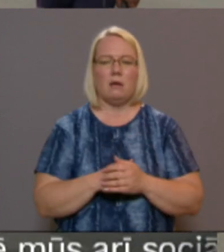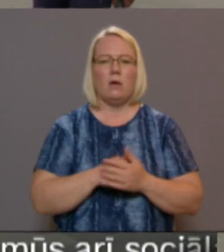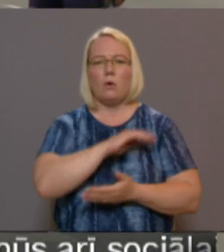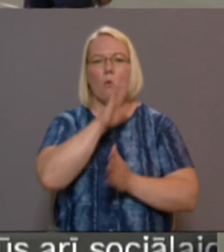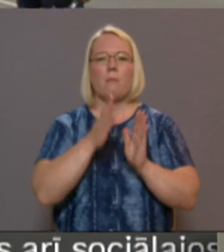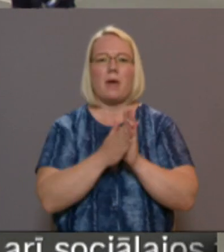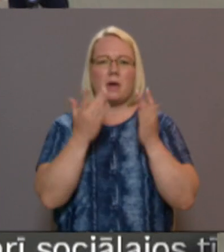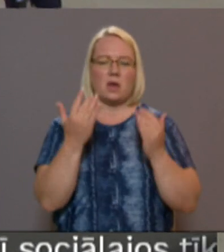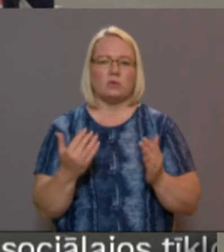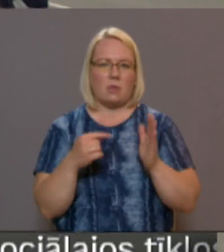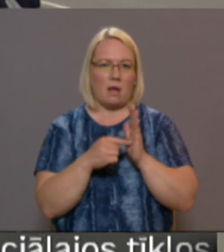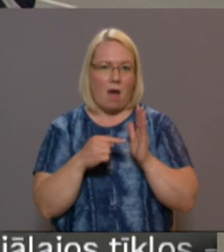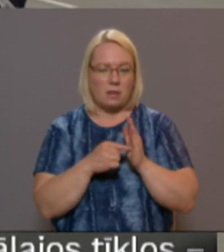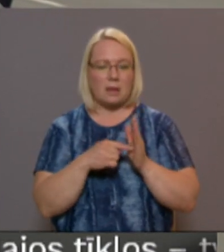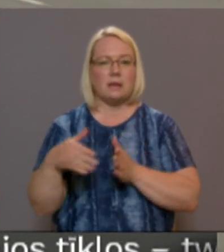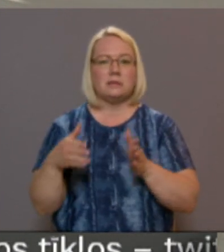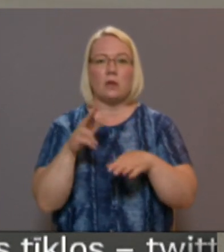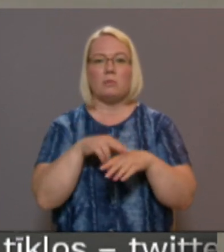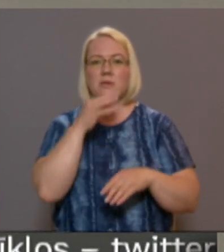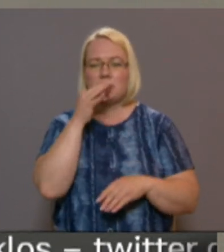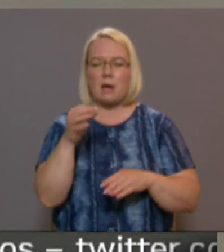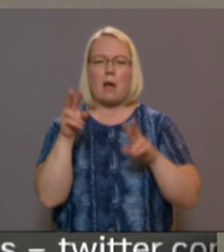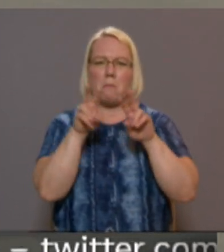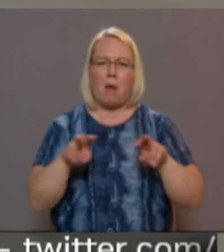kopējais rezultāts. Ceļu policija norāda, reidi